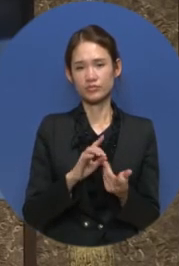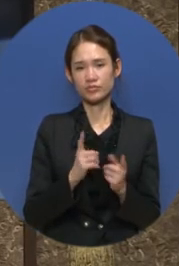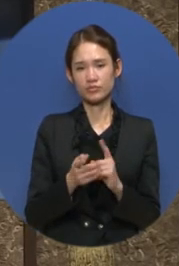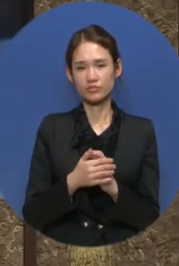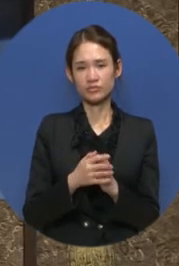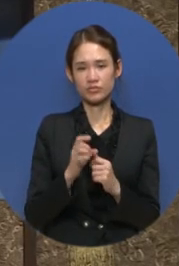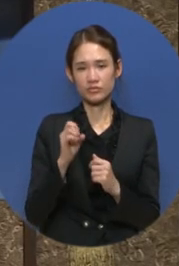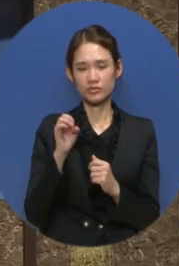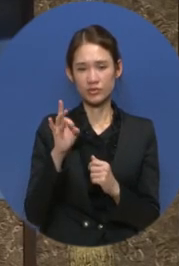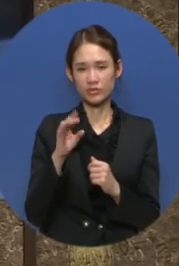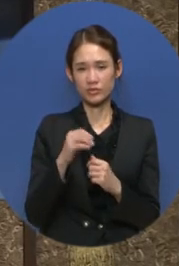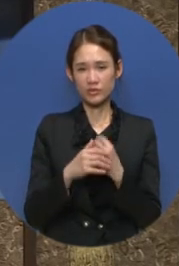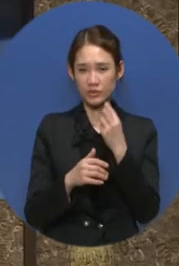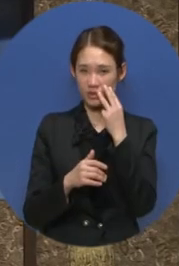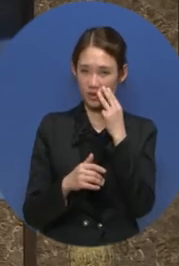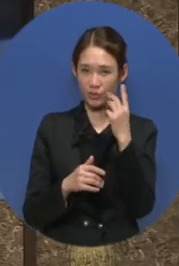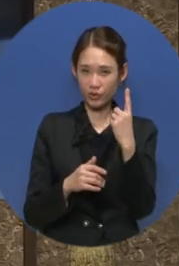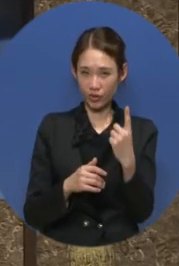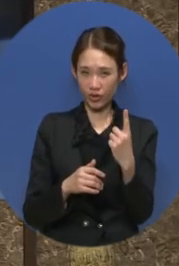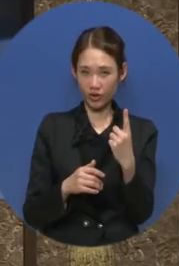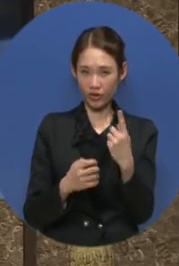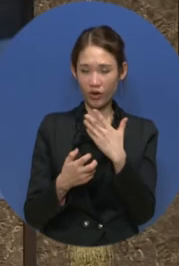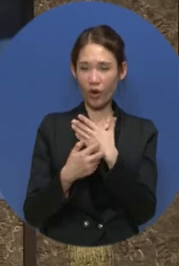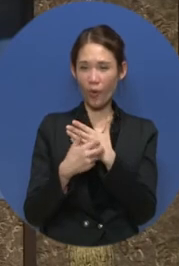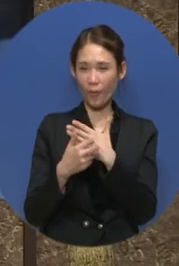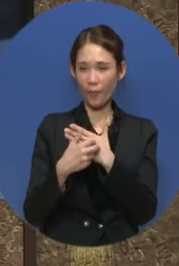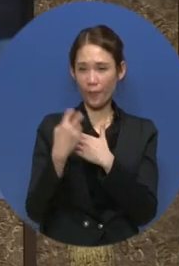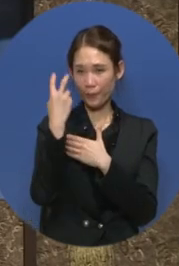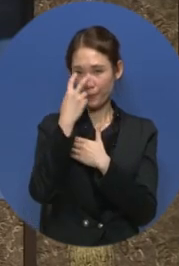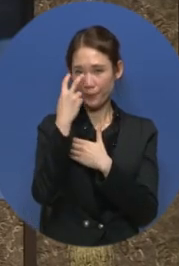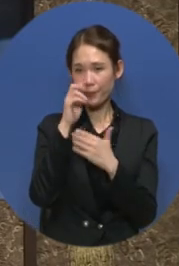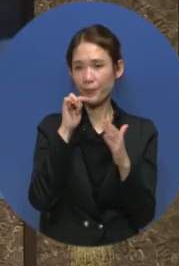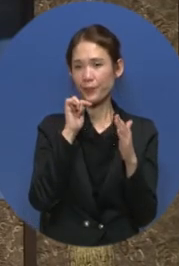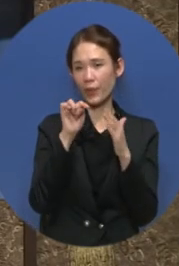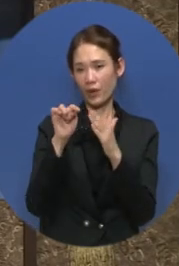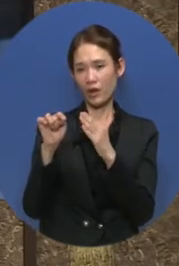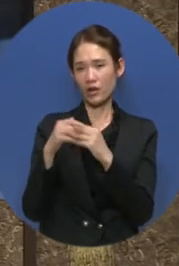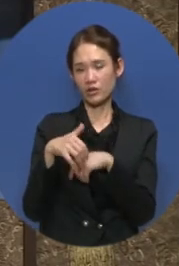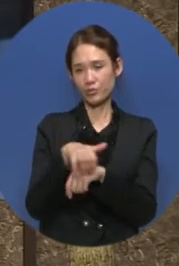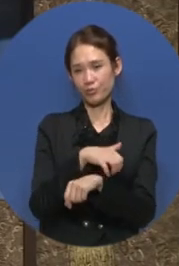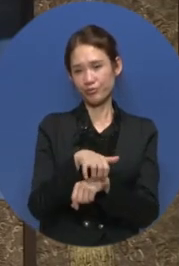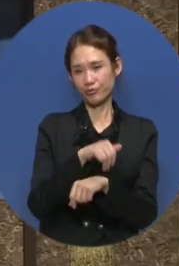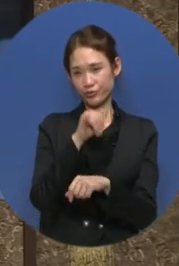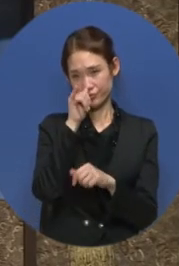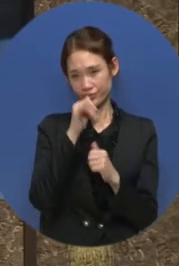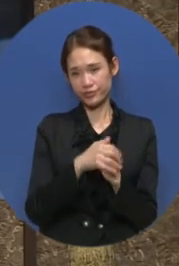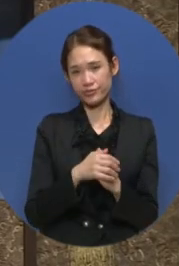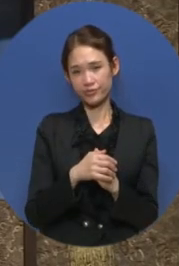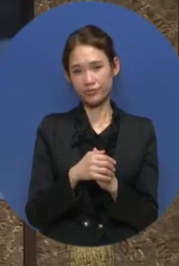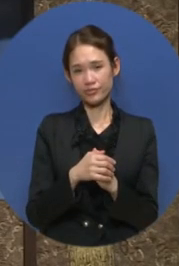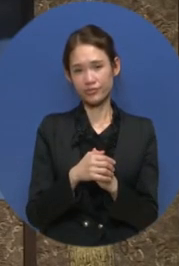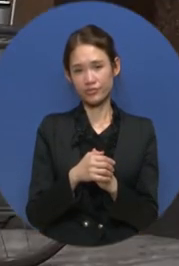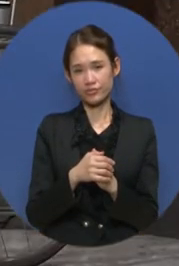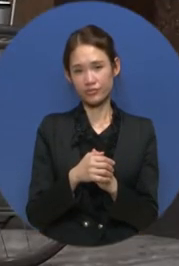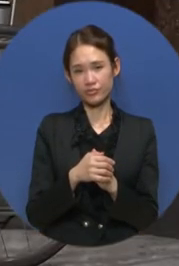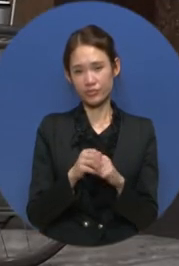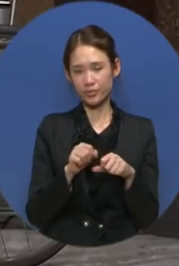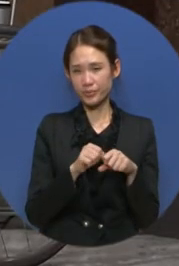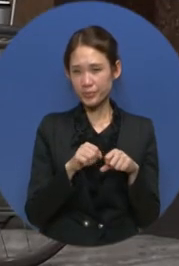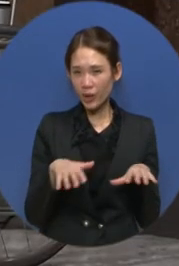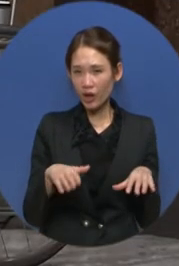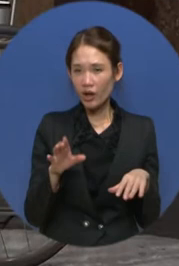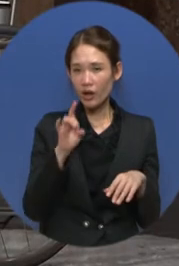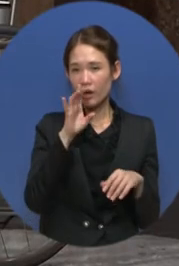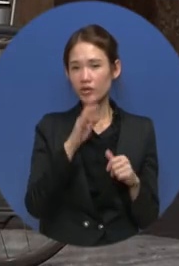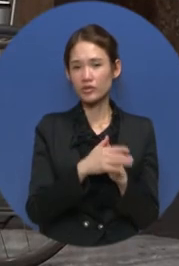이제 3개월에 한 번씩. 네. 검사 받으러 다녀야 돼. 불편함을 했죠. 네. 이제 이게 암이 이제 퍼질 수